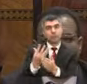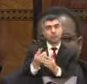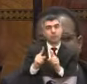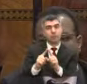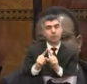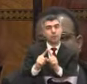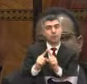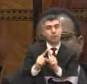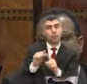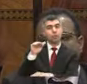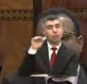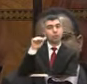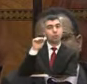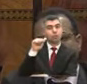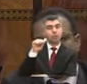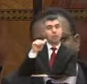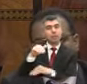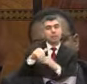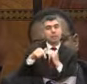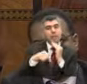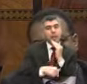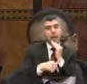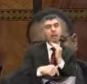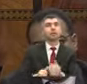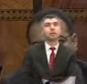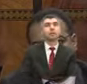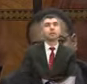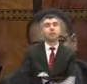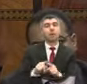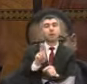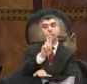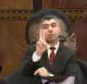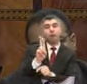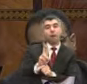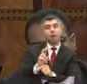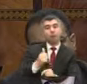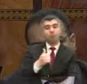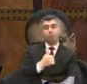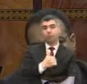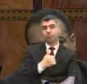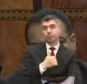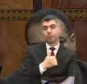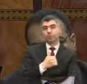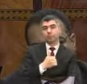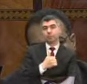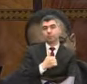نواة جامعية، وهو سؤال مستقل. تفضل.